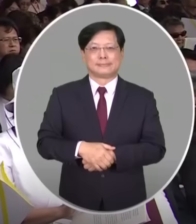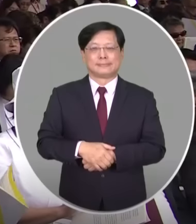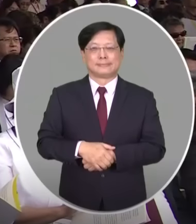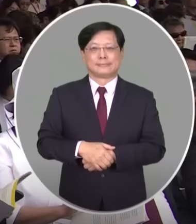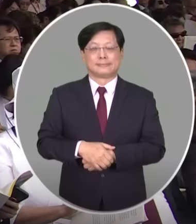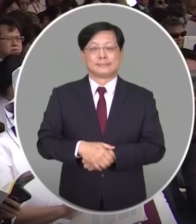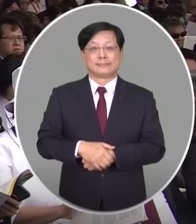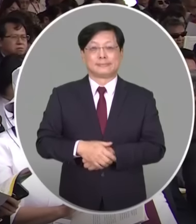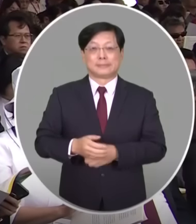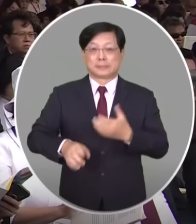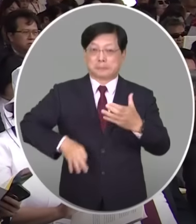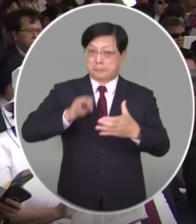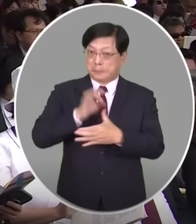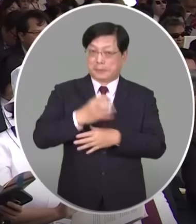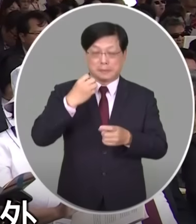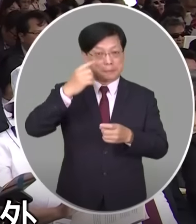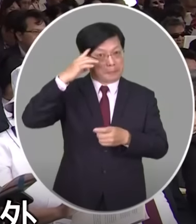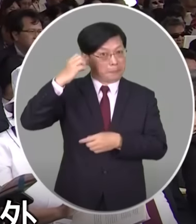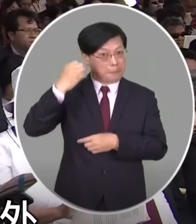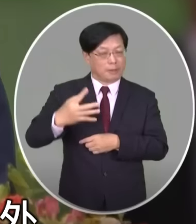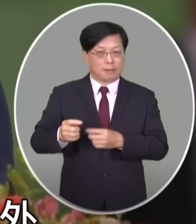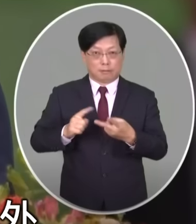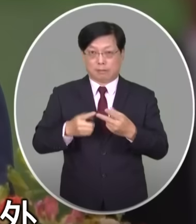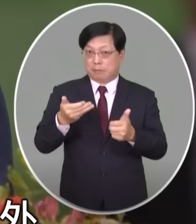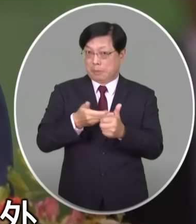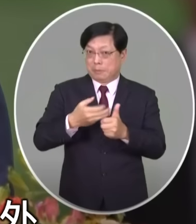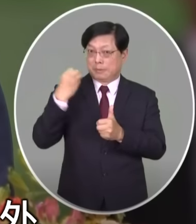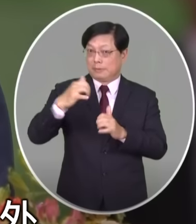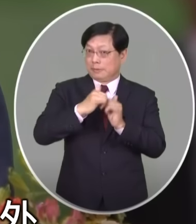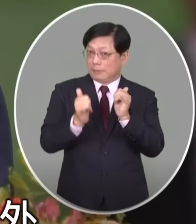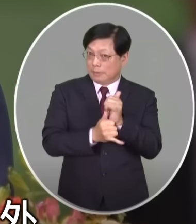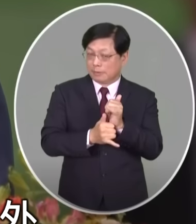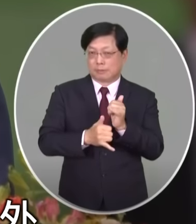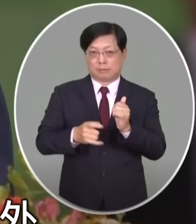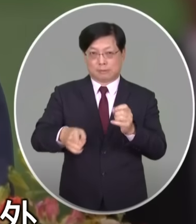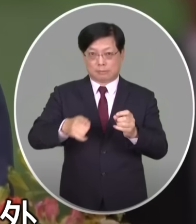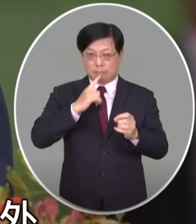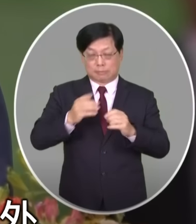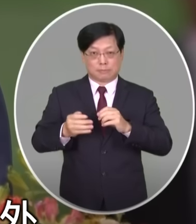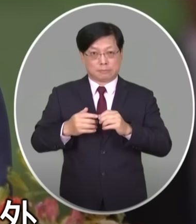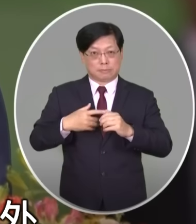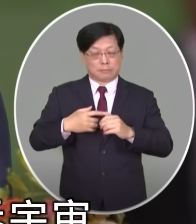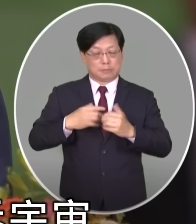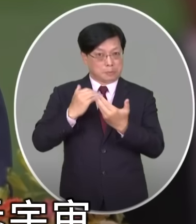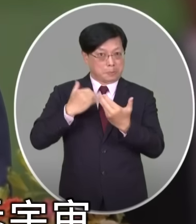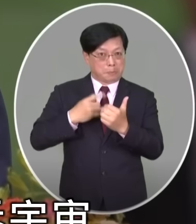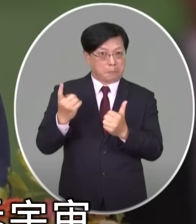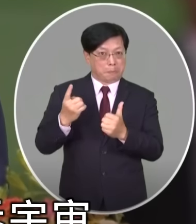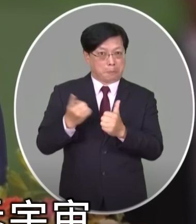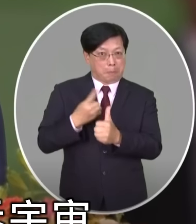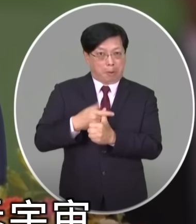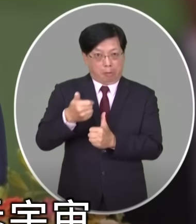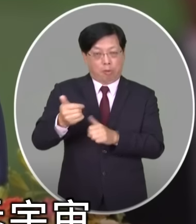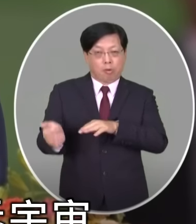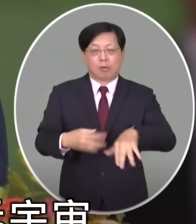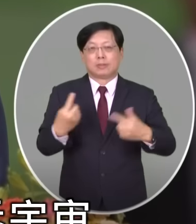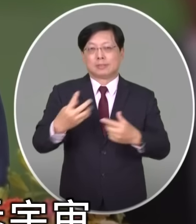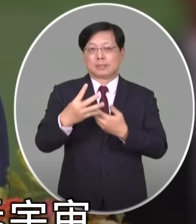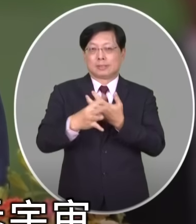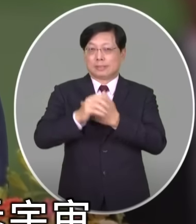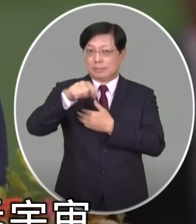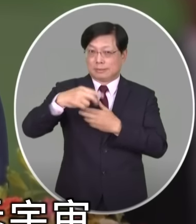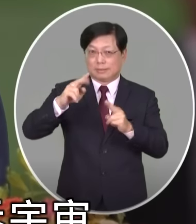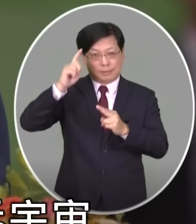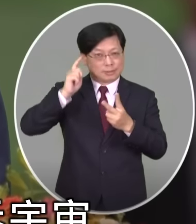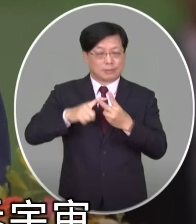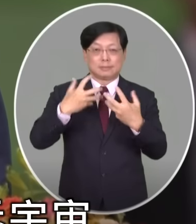除了投资新创、培育新世代隐形冠军之外，无论是量子电脑、机